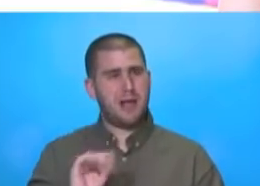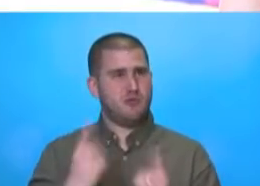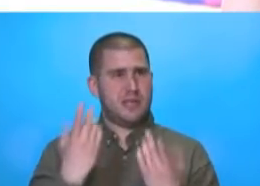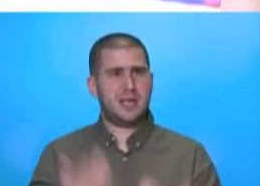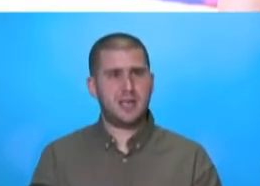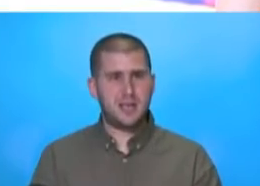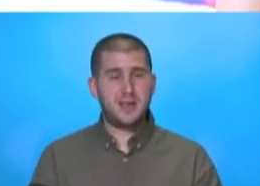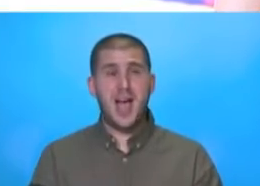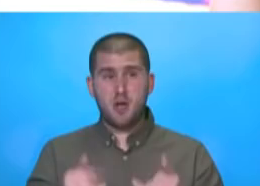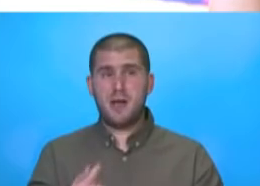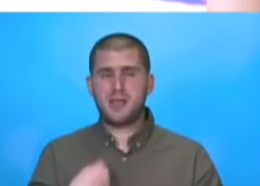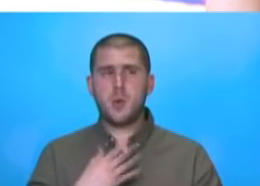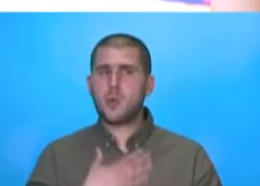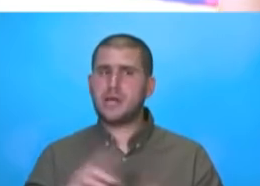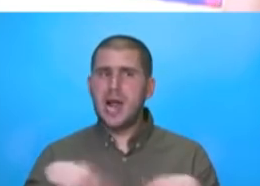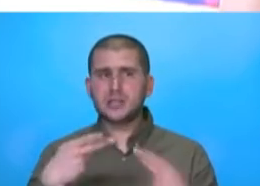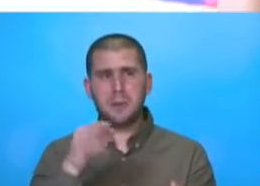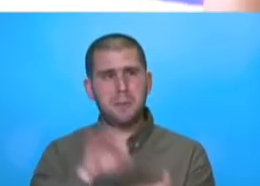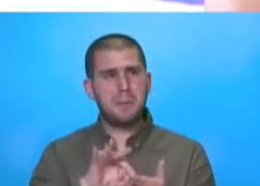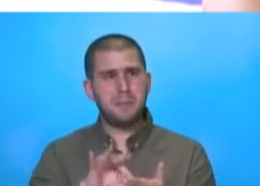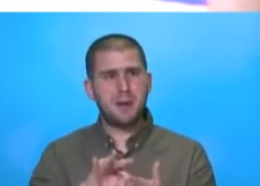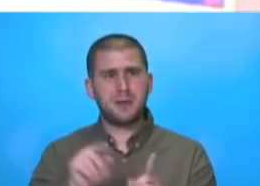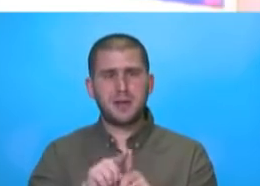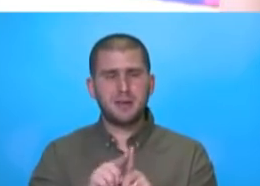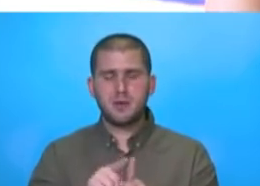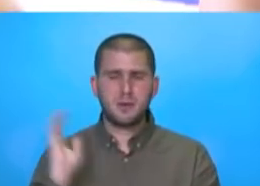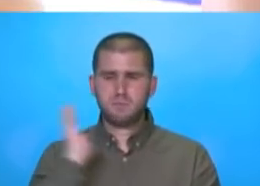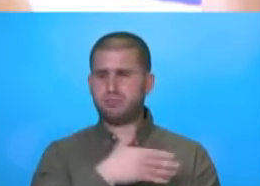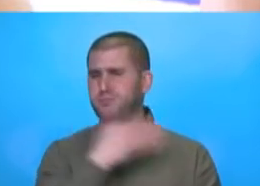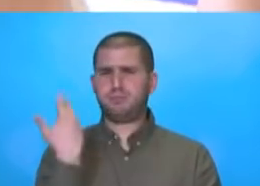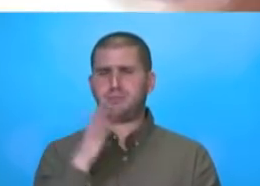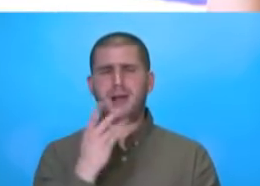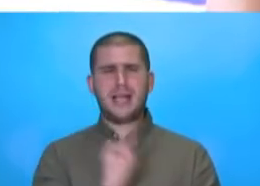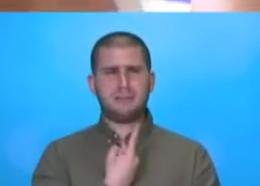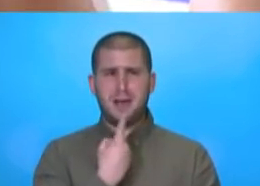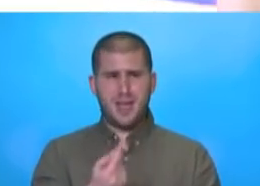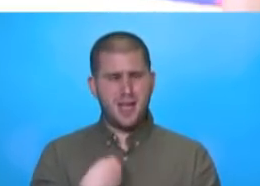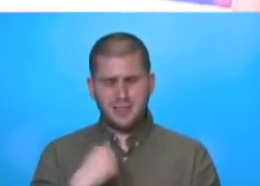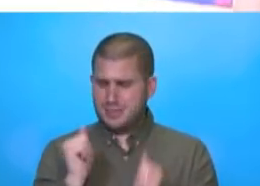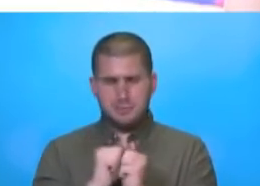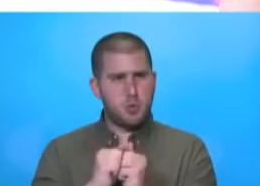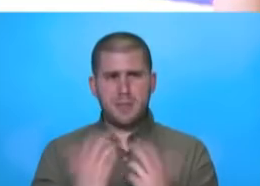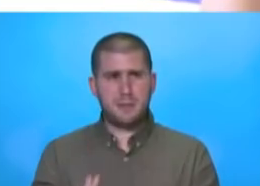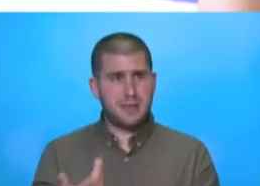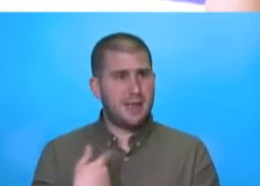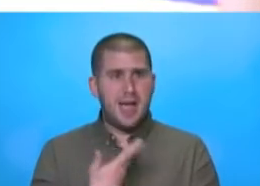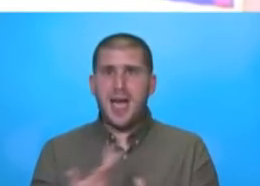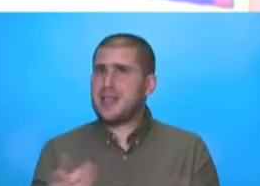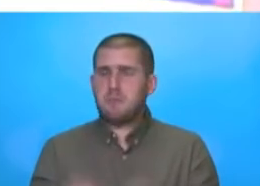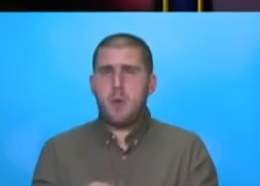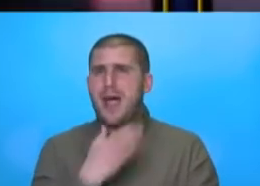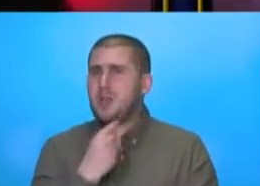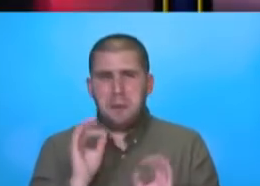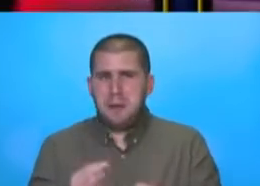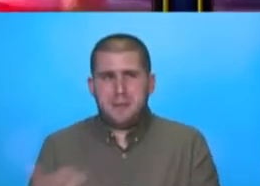יקרה, והיום אני בא לי לחזור לאותו רגע ולהעיף לי שתי סתירות, להגיד לעצמי שאני מטומטמת, ושאין אין על אתיופי, מה זה?